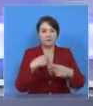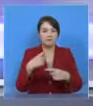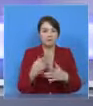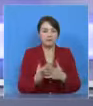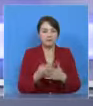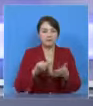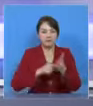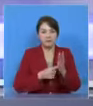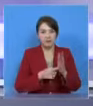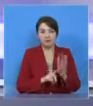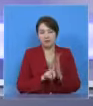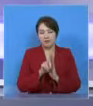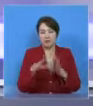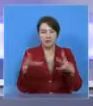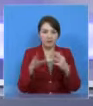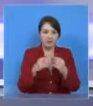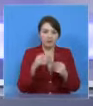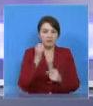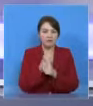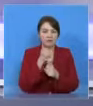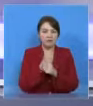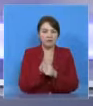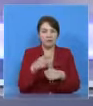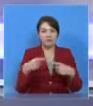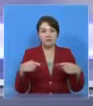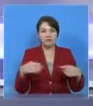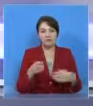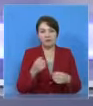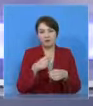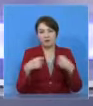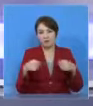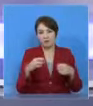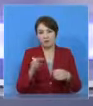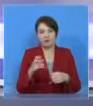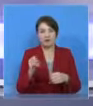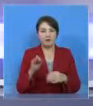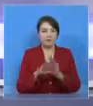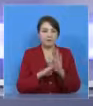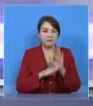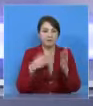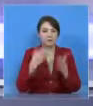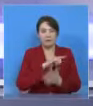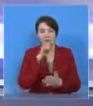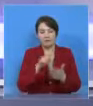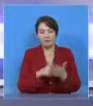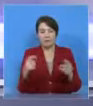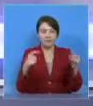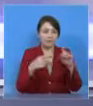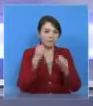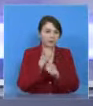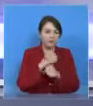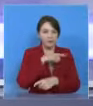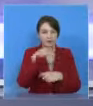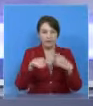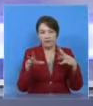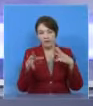с целью создания совместного производства и реализации инвестиционных проектов по просто взаимодействия